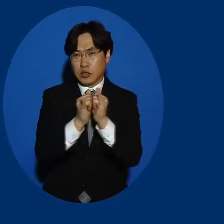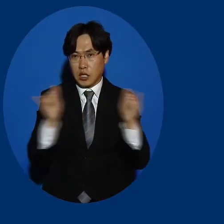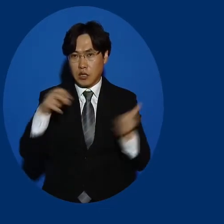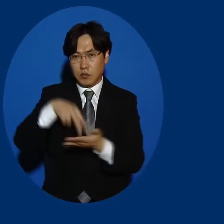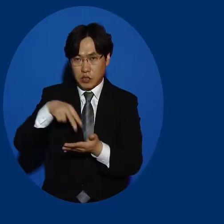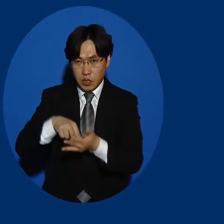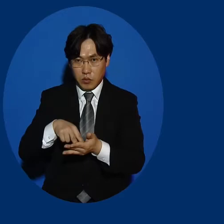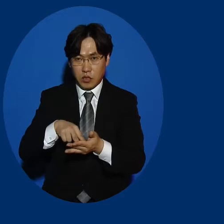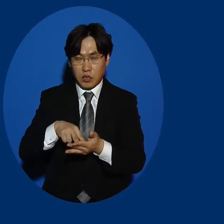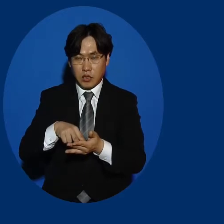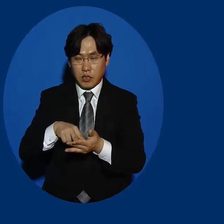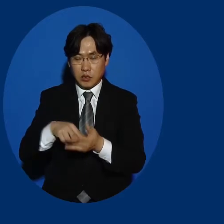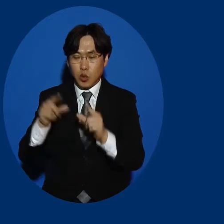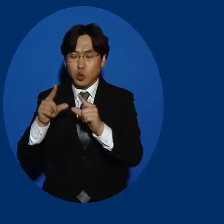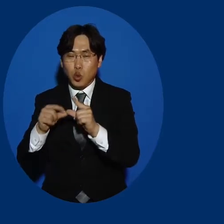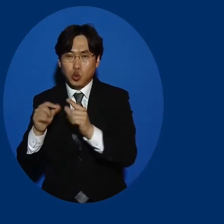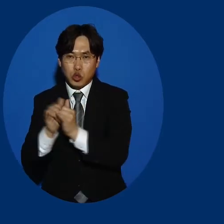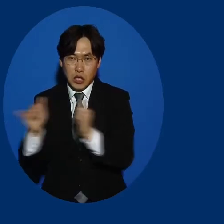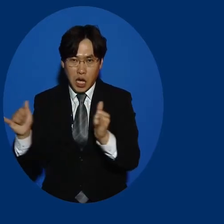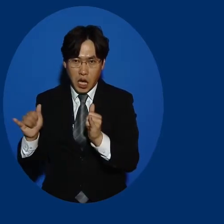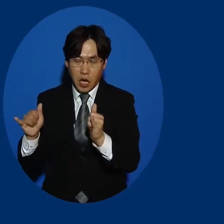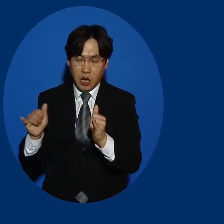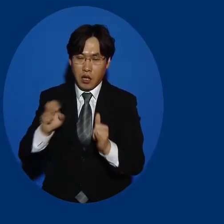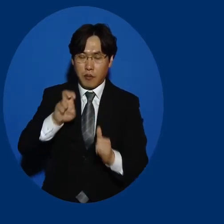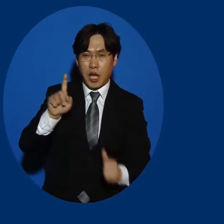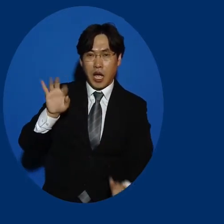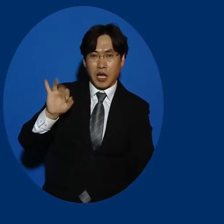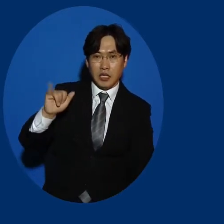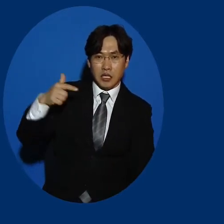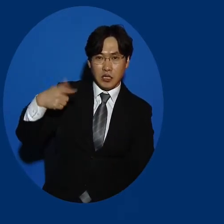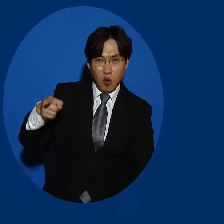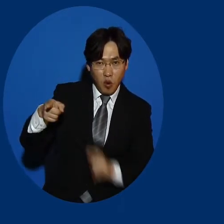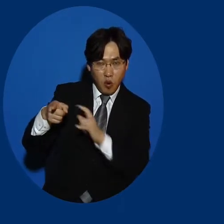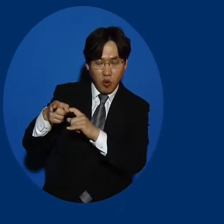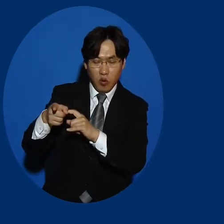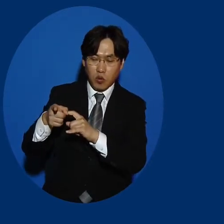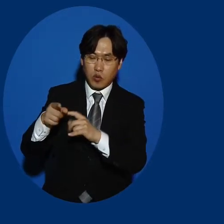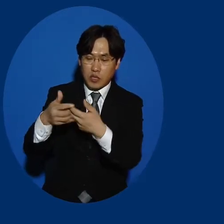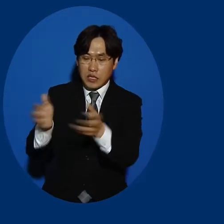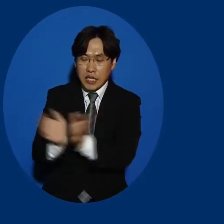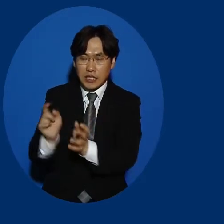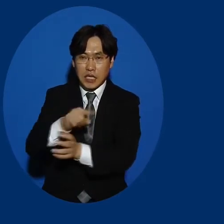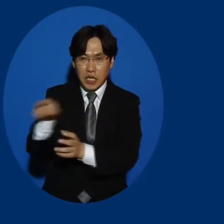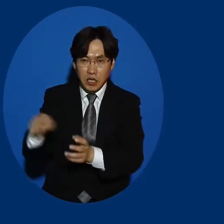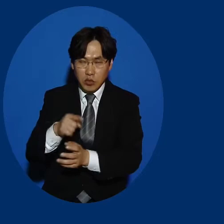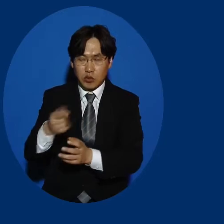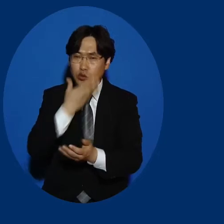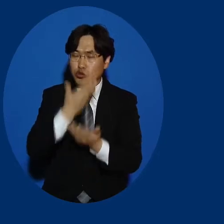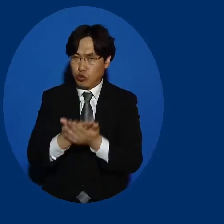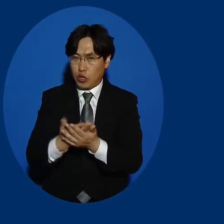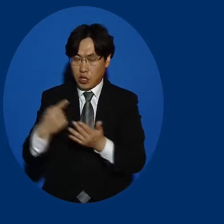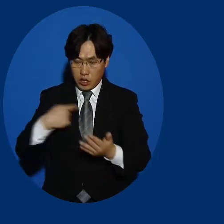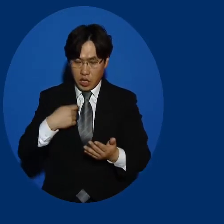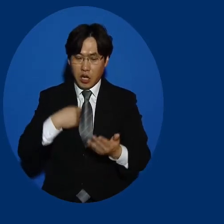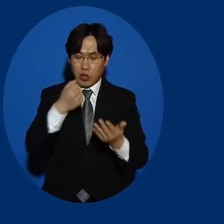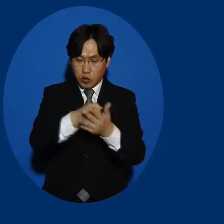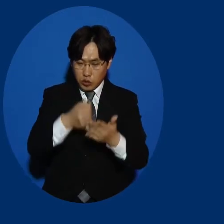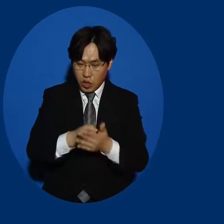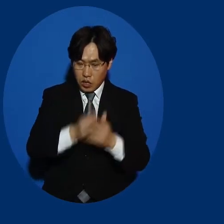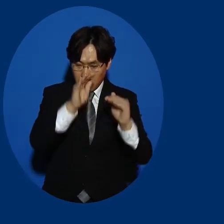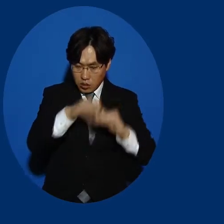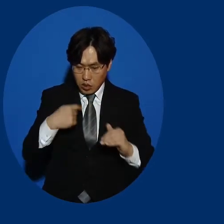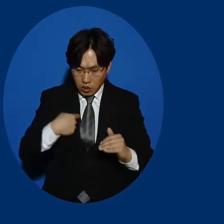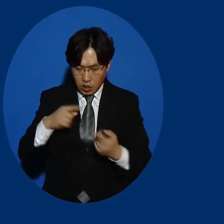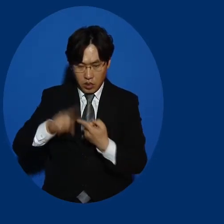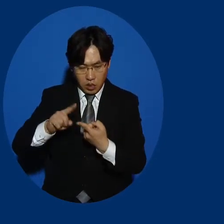이게 마이너리티에 있는 어떤 그런 계층이나 어디 있는 이 말은 정말 중요하다고 생각을 하거든요. 내 일을 결정을 하는데 나의